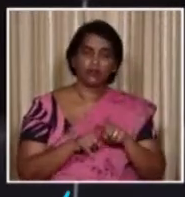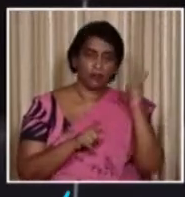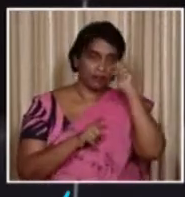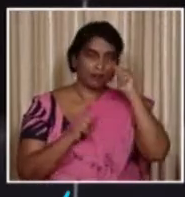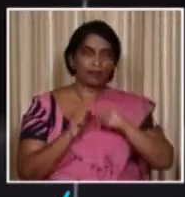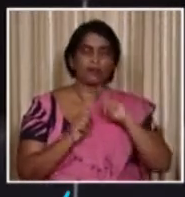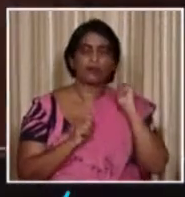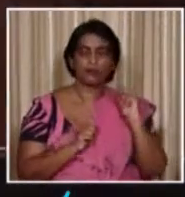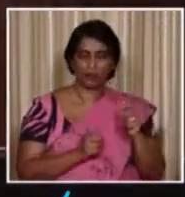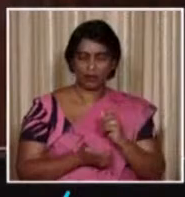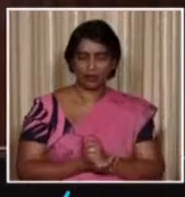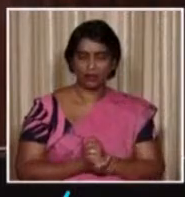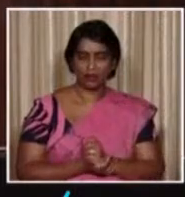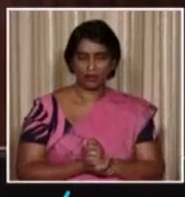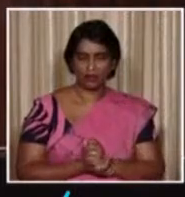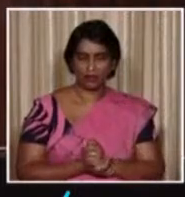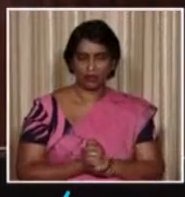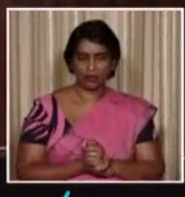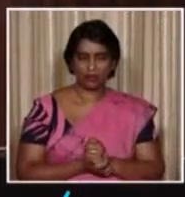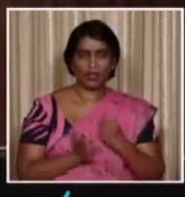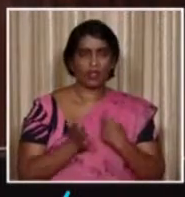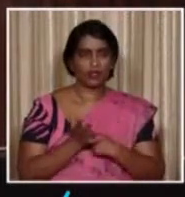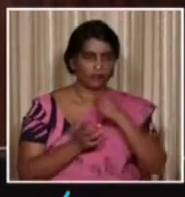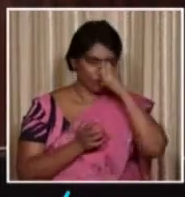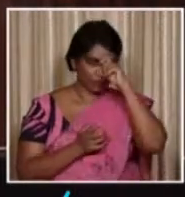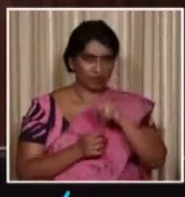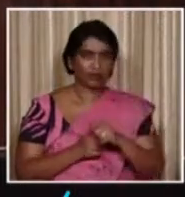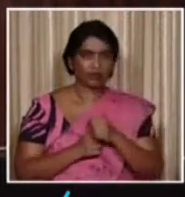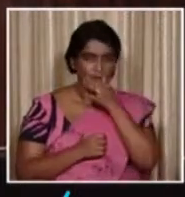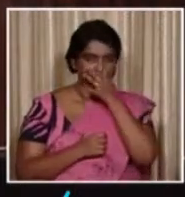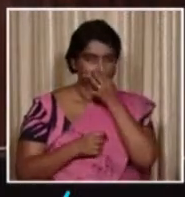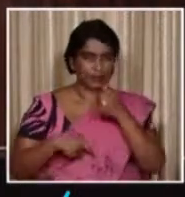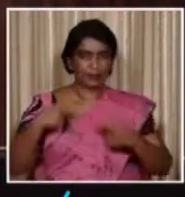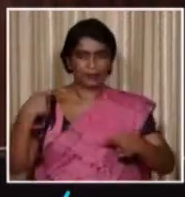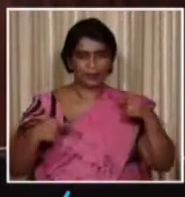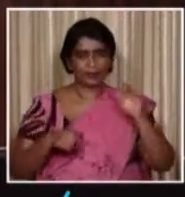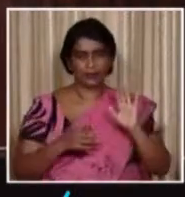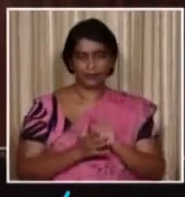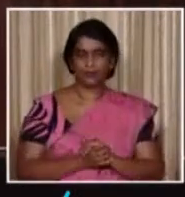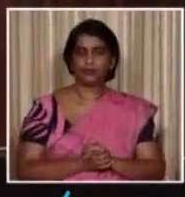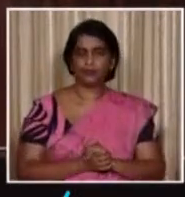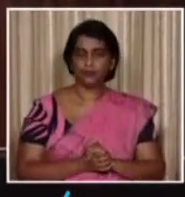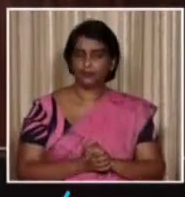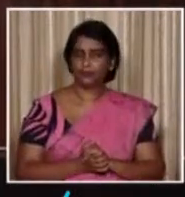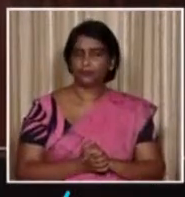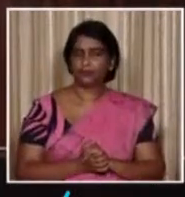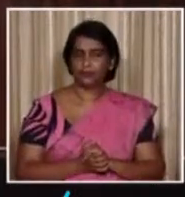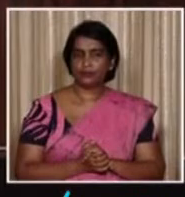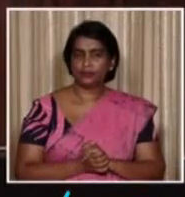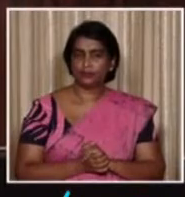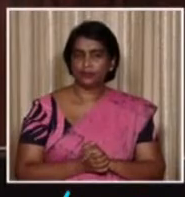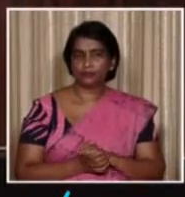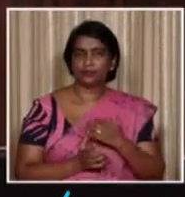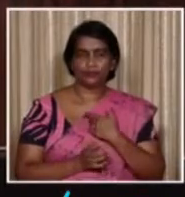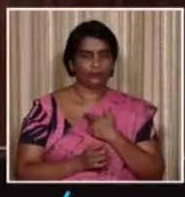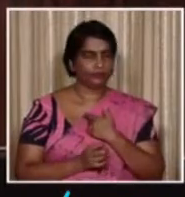වැටුප් ගෙවනවා රංජිත් බද්දු බණ්ඩාර මහත්මයා මම හිතන්නේ විවාදයකට මම හිතන්නේ අගමැතිතුමනි මම හිතන්නේ මේක අපි